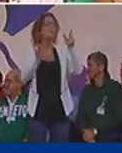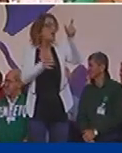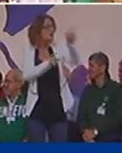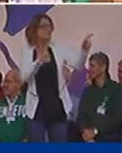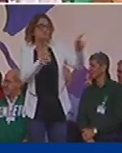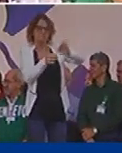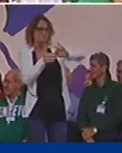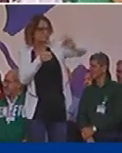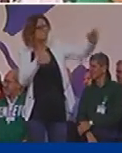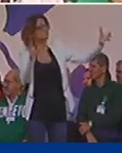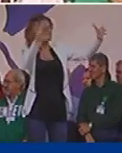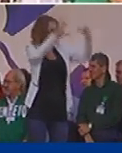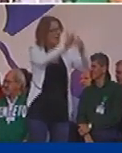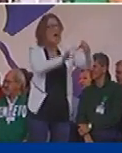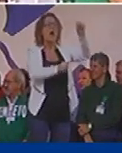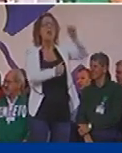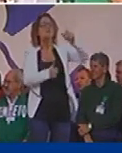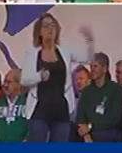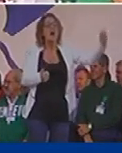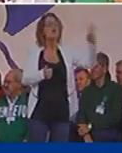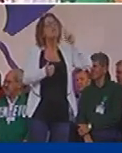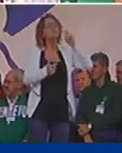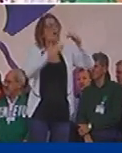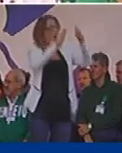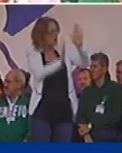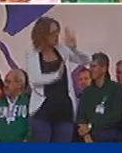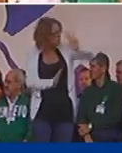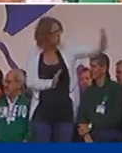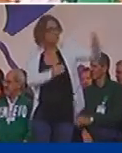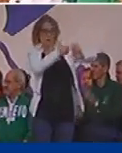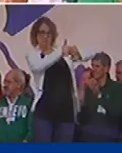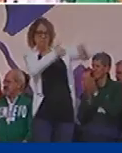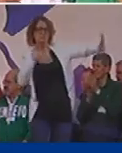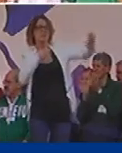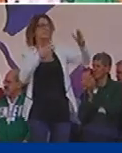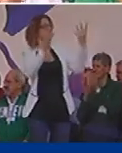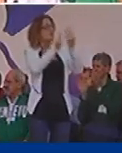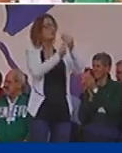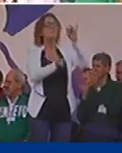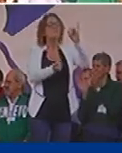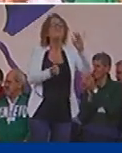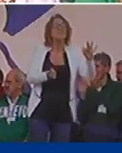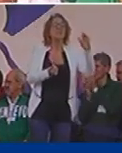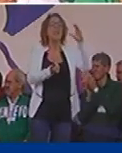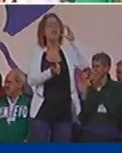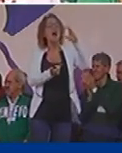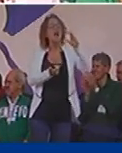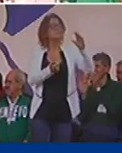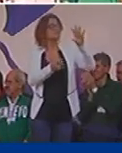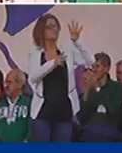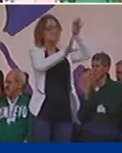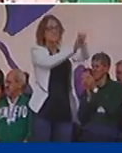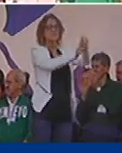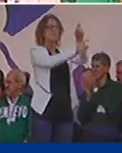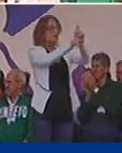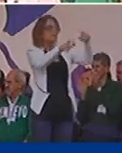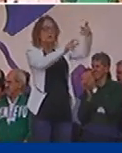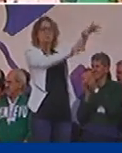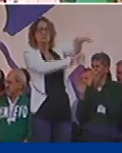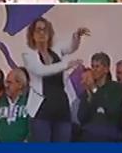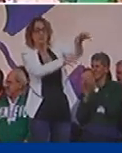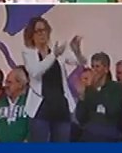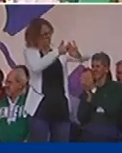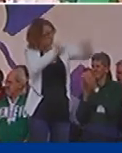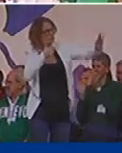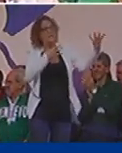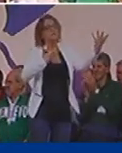Stai con Alfano e stai con Verdini a casa tua. Stai con fini, stai con casini, stai con quella gente lì,